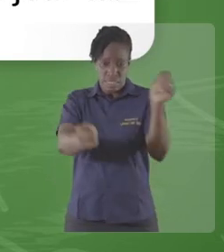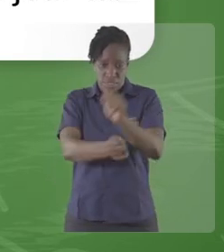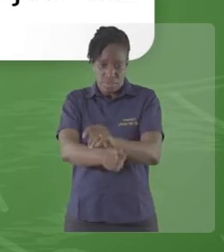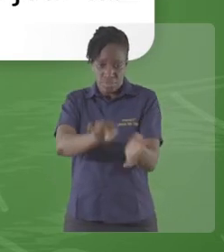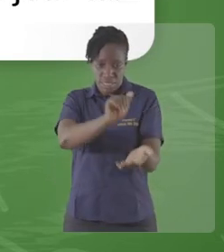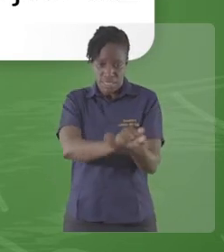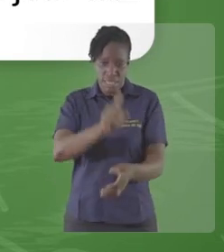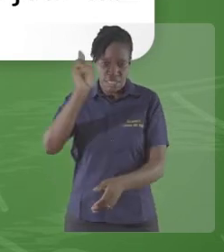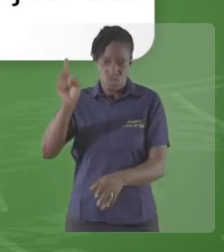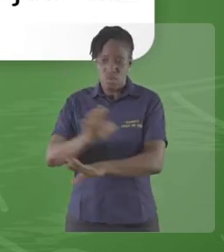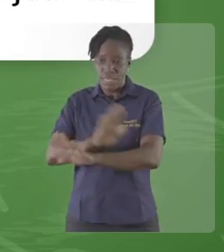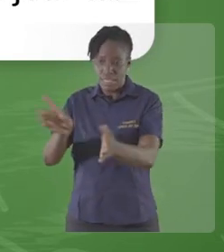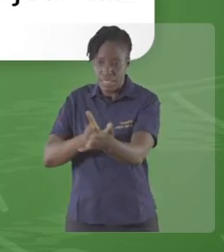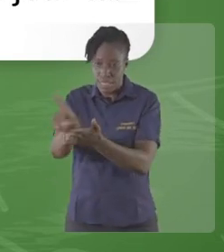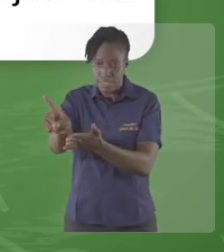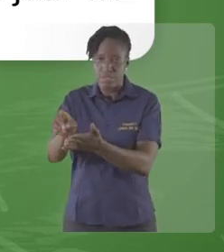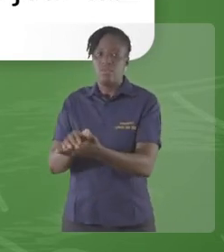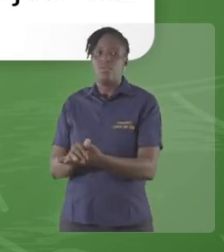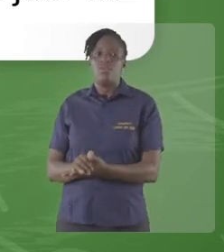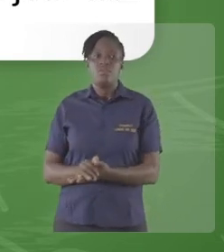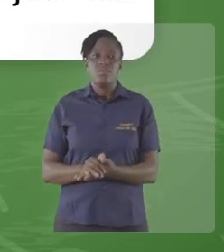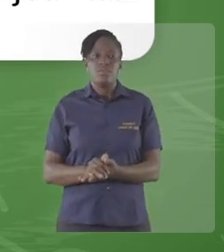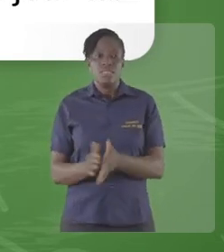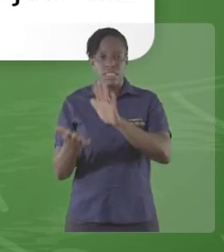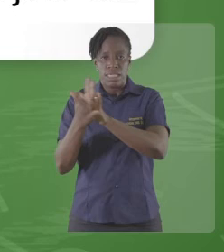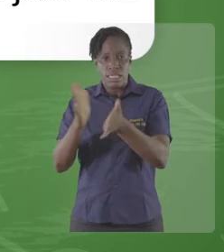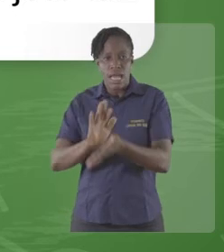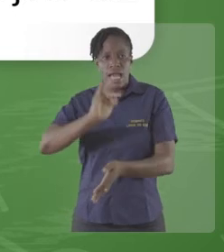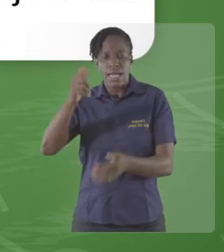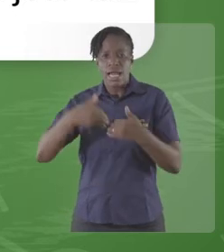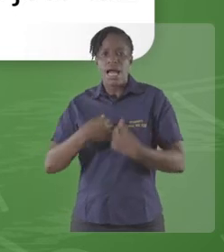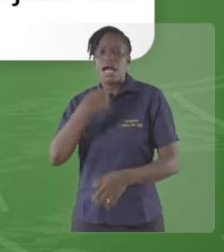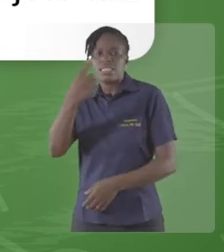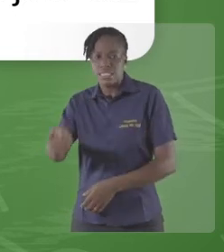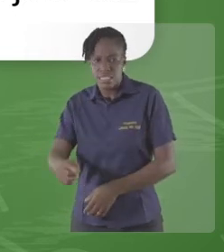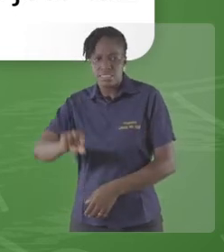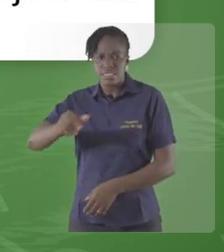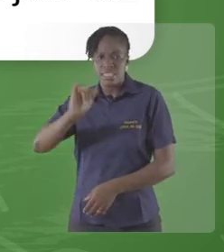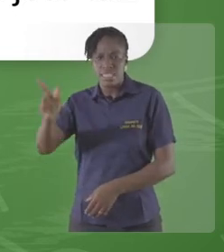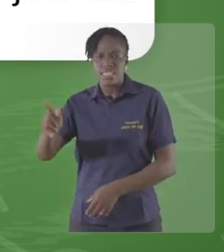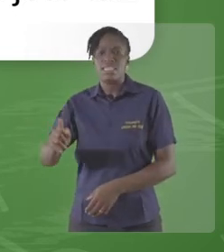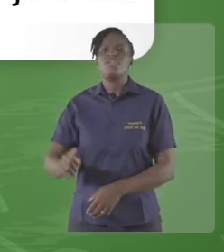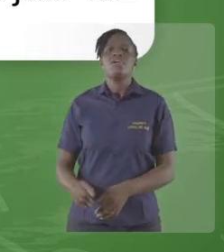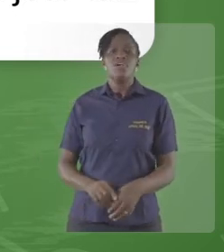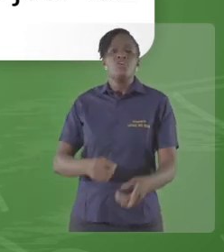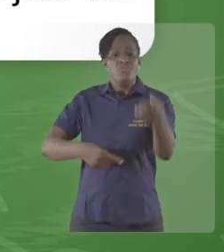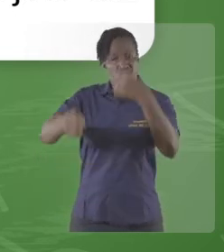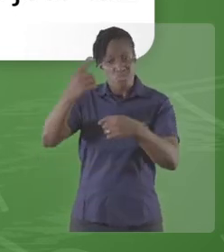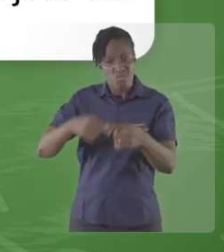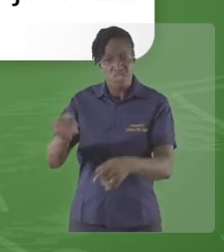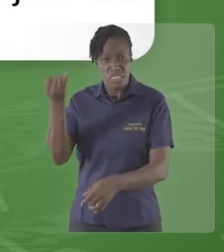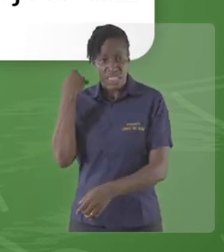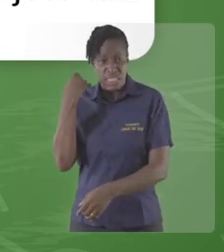Transformation au discours indirect, on dira, il a dit qu'il venait chez lui